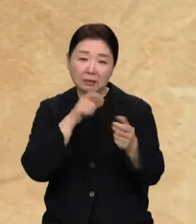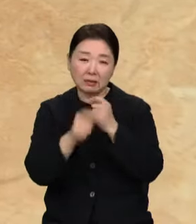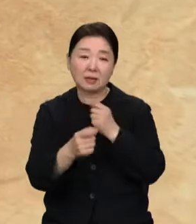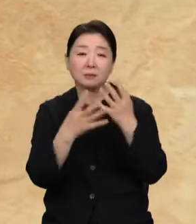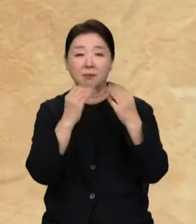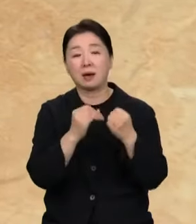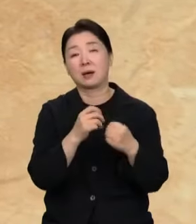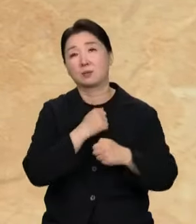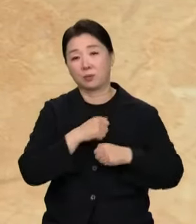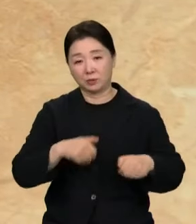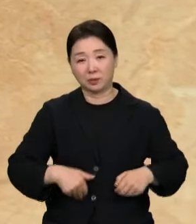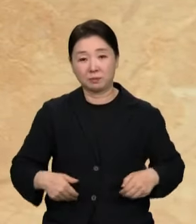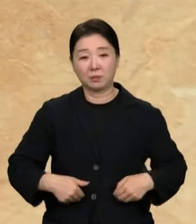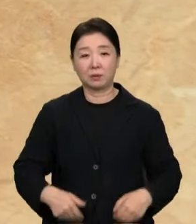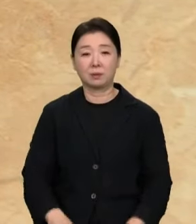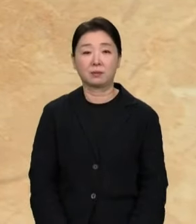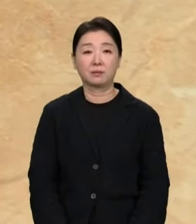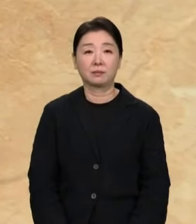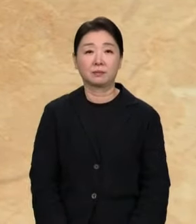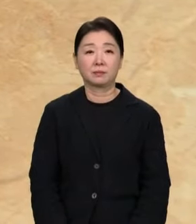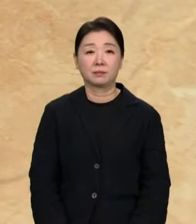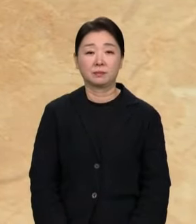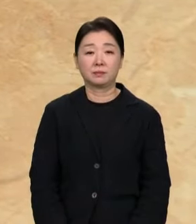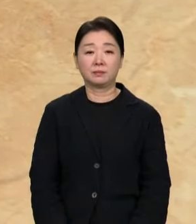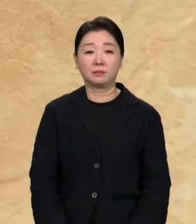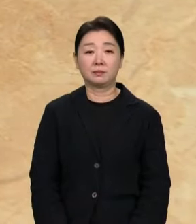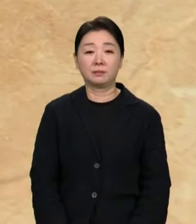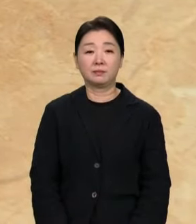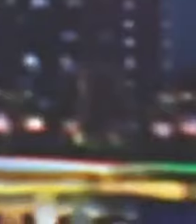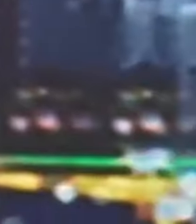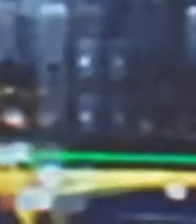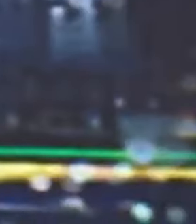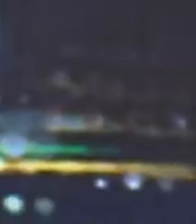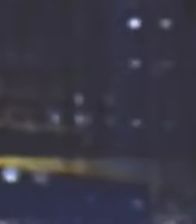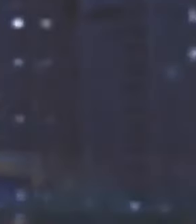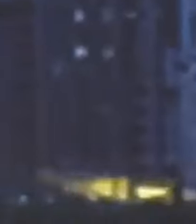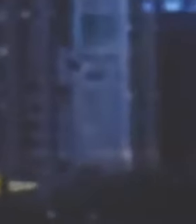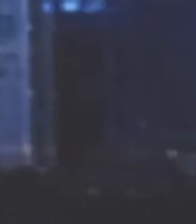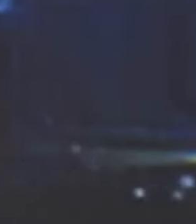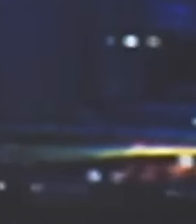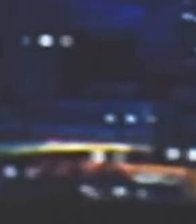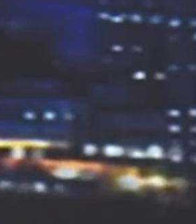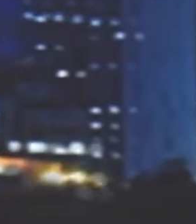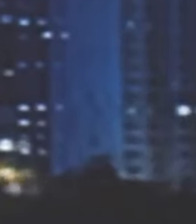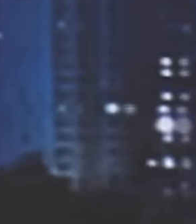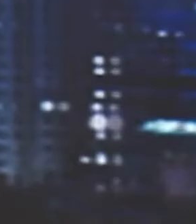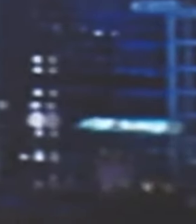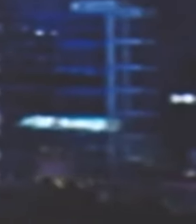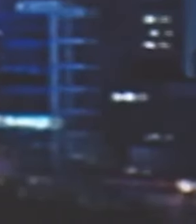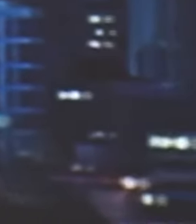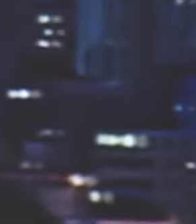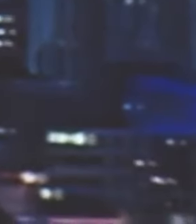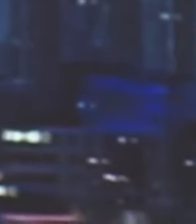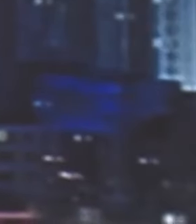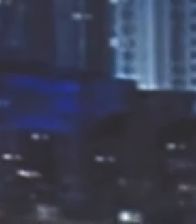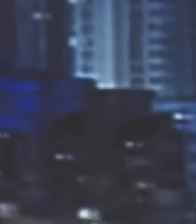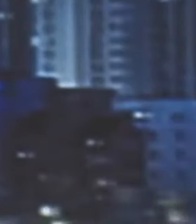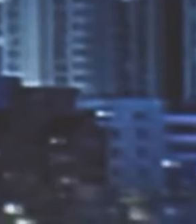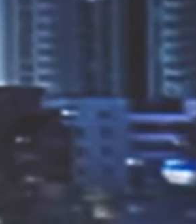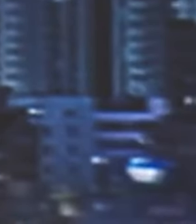주의가 필요합니다. JTBC 정혜성입니다. JTBC